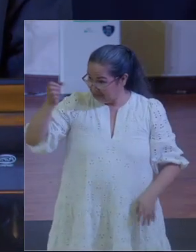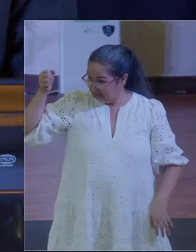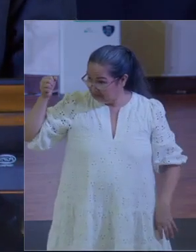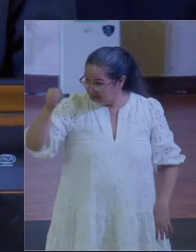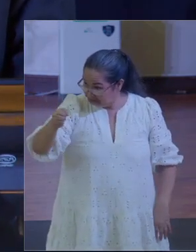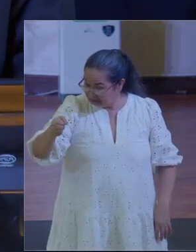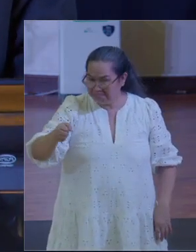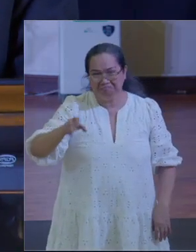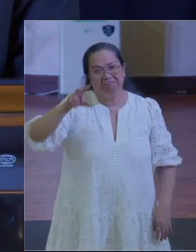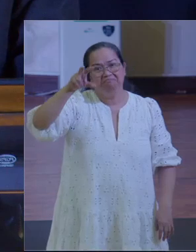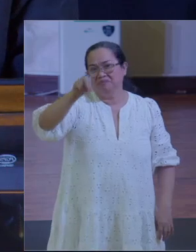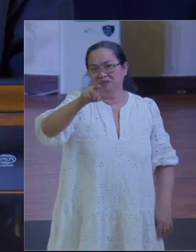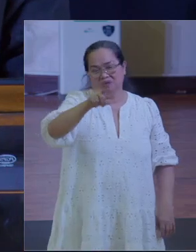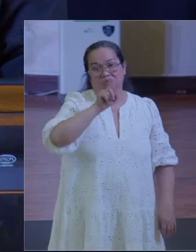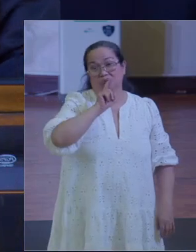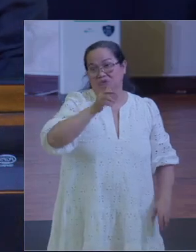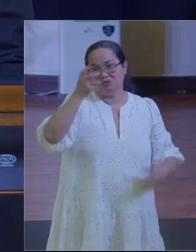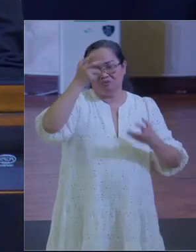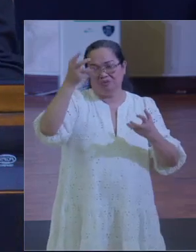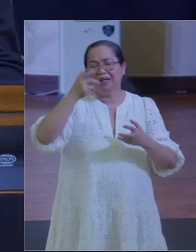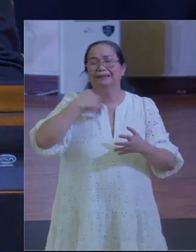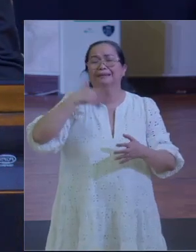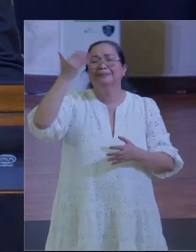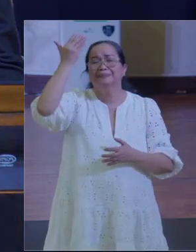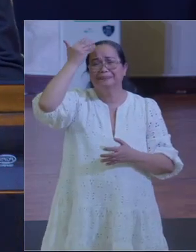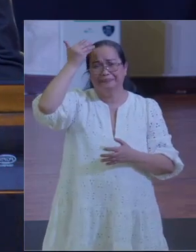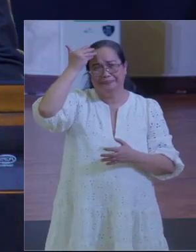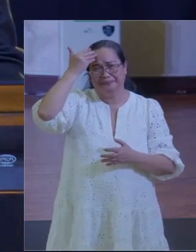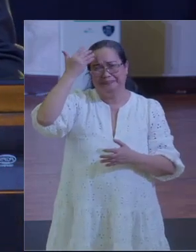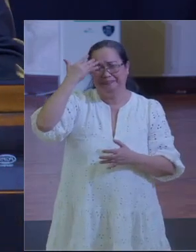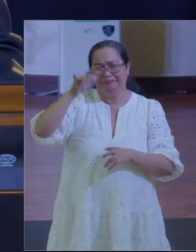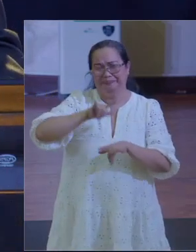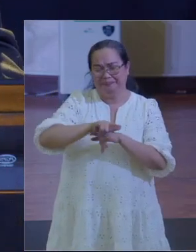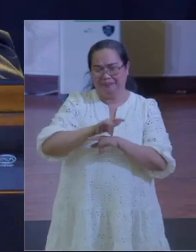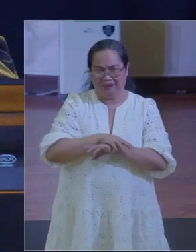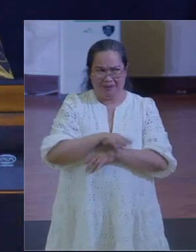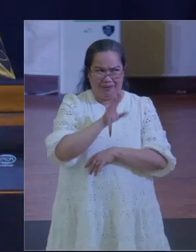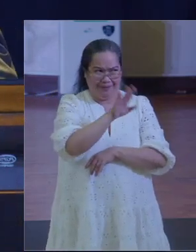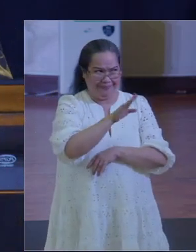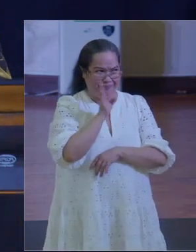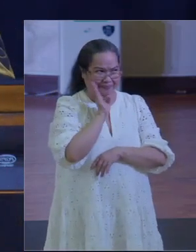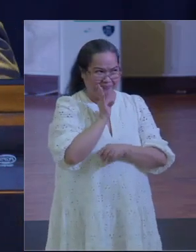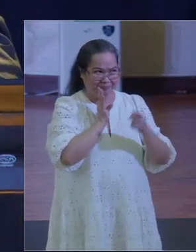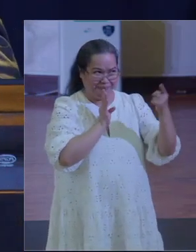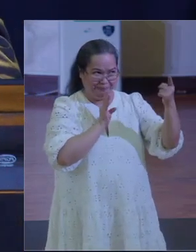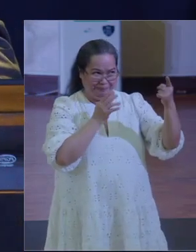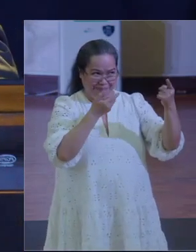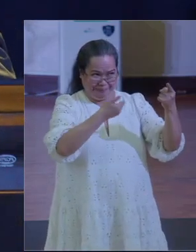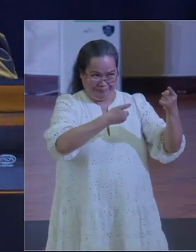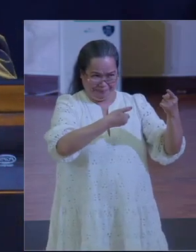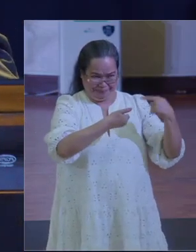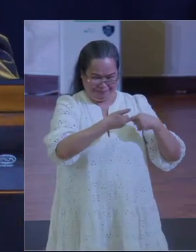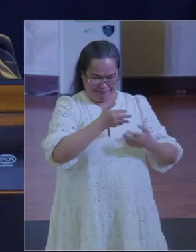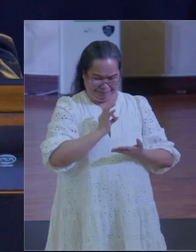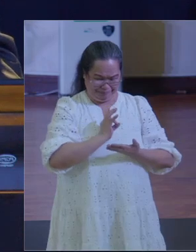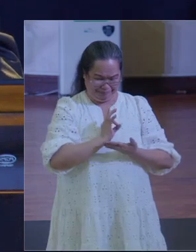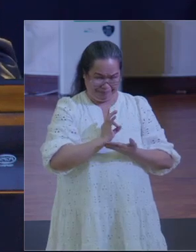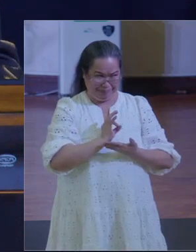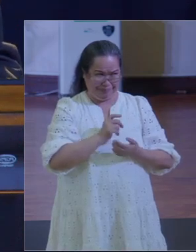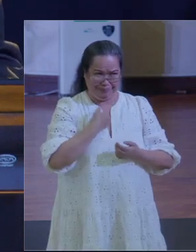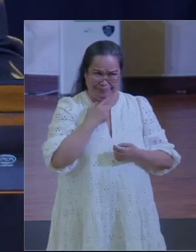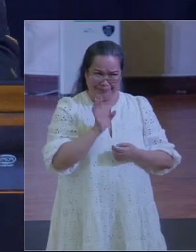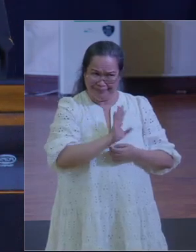ganun. Well, minsan sa sobrang sabihin ko, Brad, alam ko nangangailangan ka ng pera, pero wag na ganito.